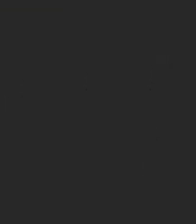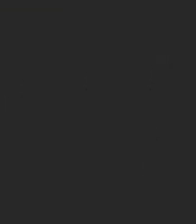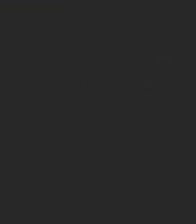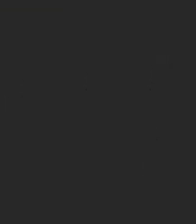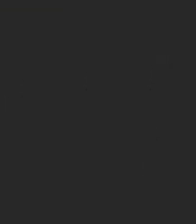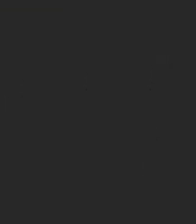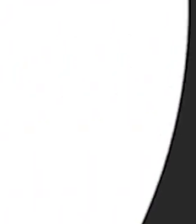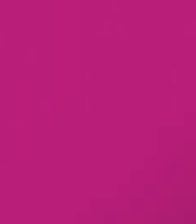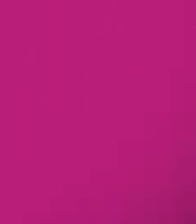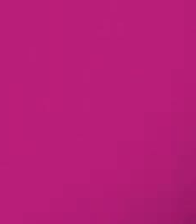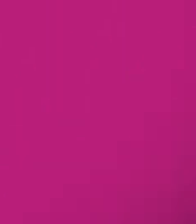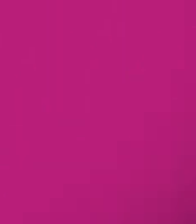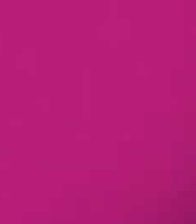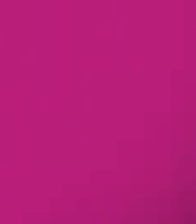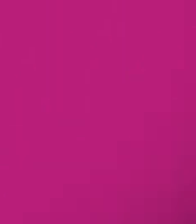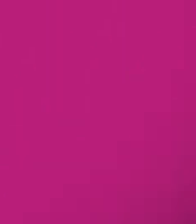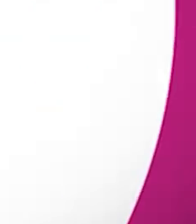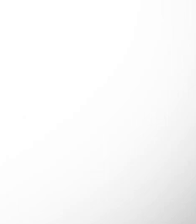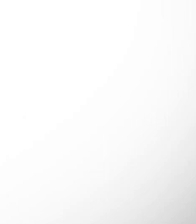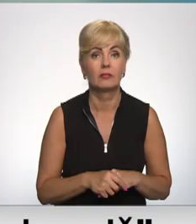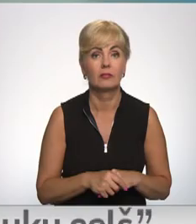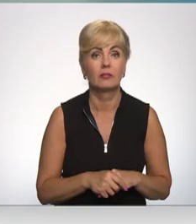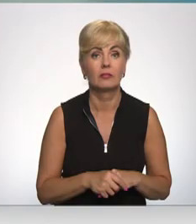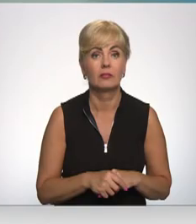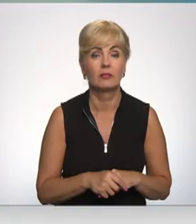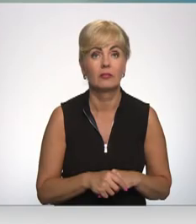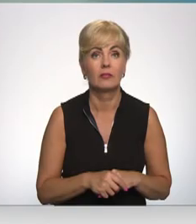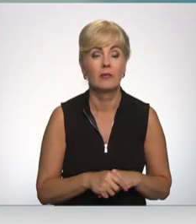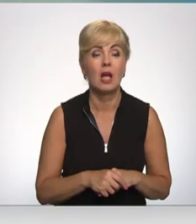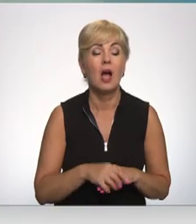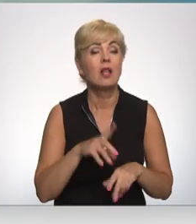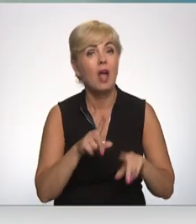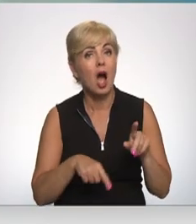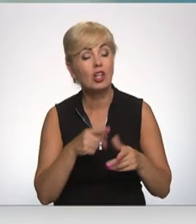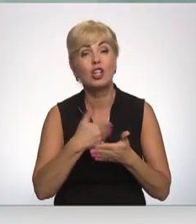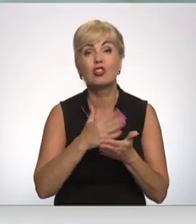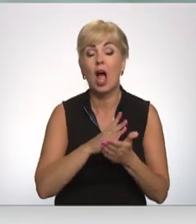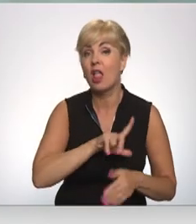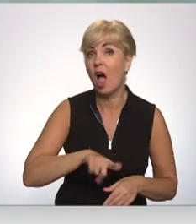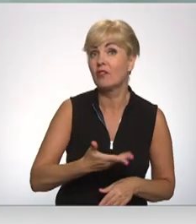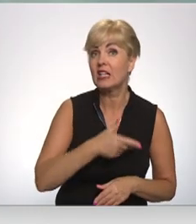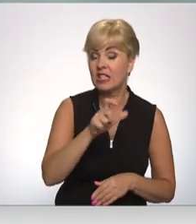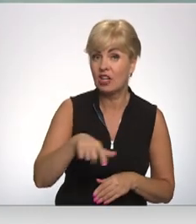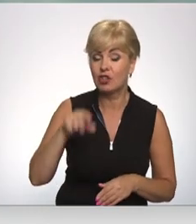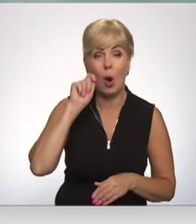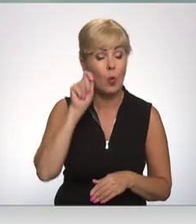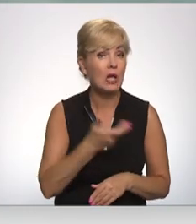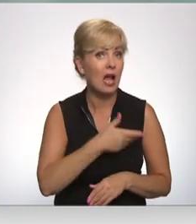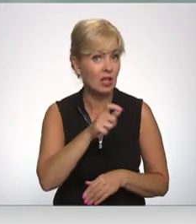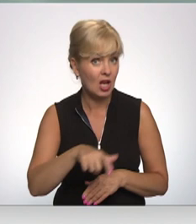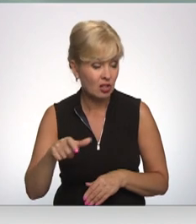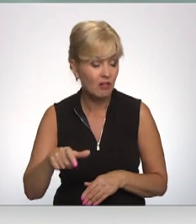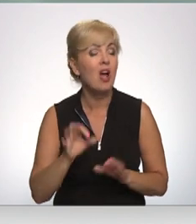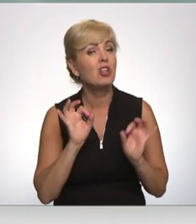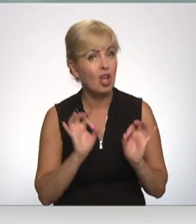Re, viss ēters ir te! Un tomēr nereiz vien daļa no Latvijā dzīvojušiem Ukrainas iedzīvotājiem